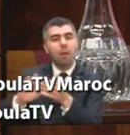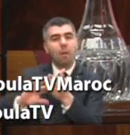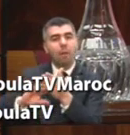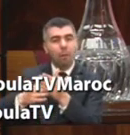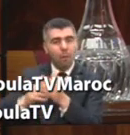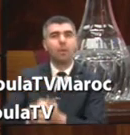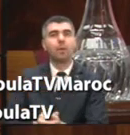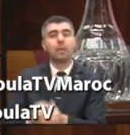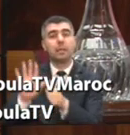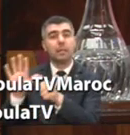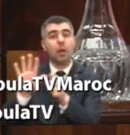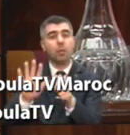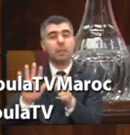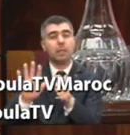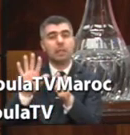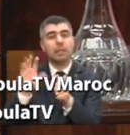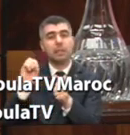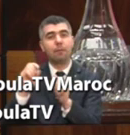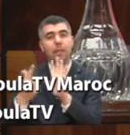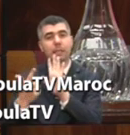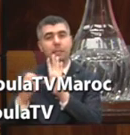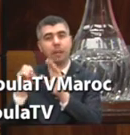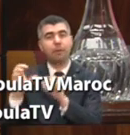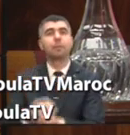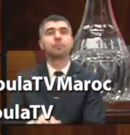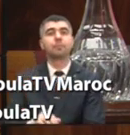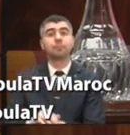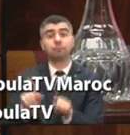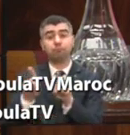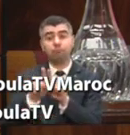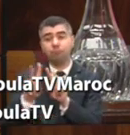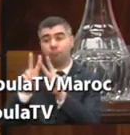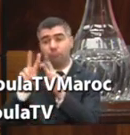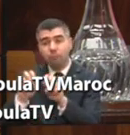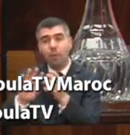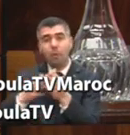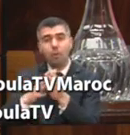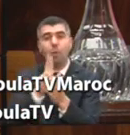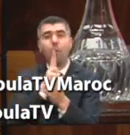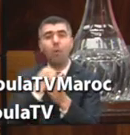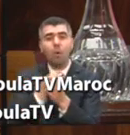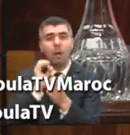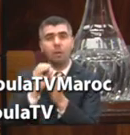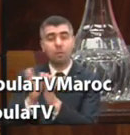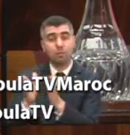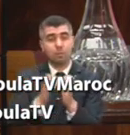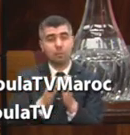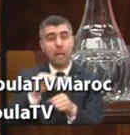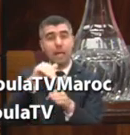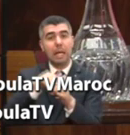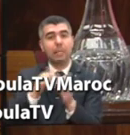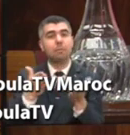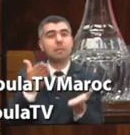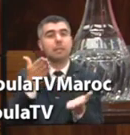69/00 المتعلق بالمراقبة المالية للدولة على المنشآت العامة وهيئات أخرى. ومن الفريق الاستقلالي